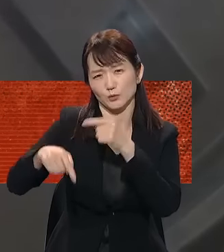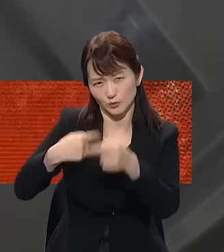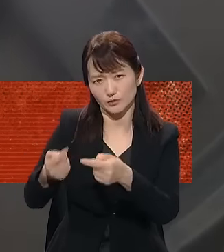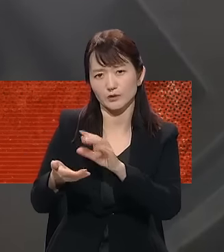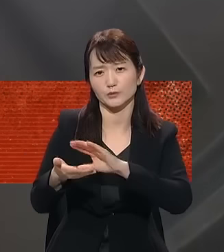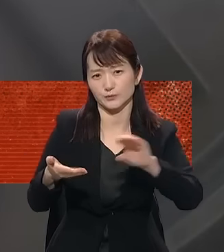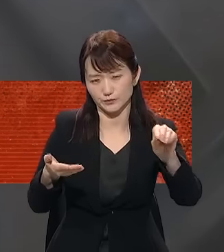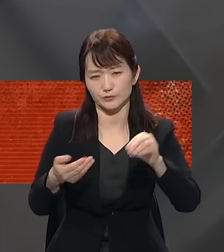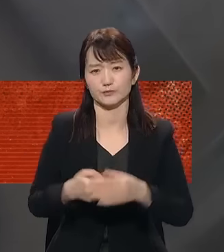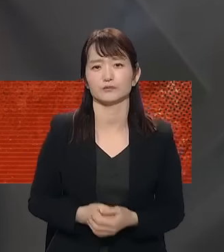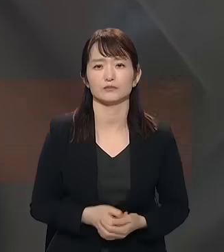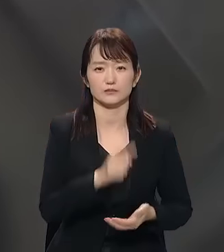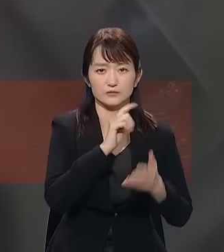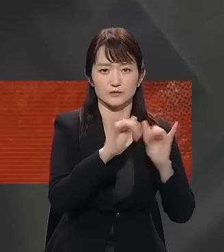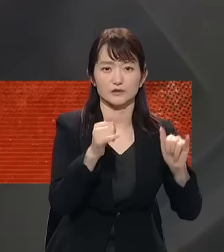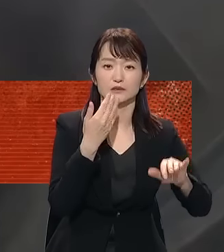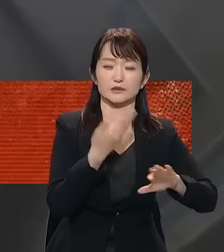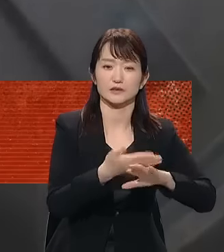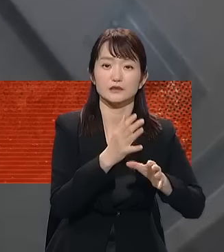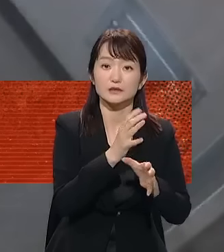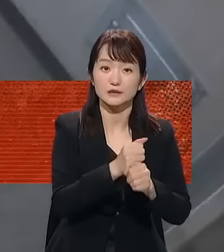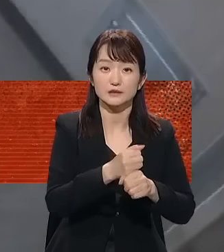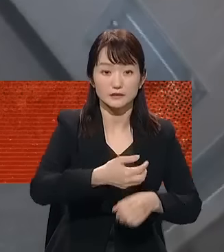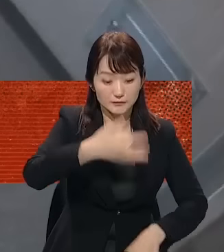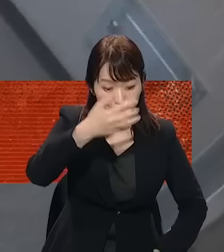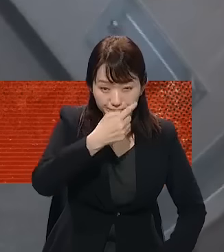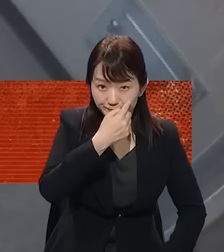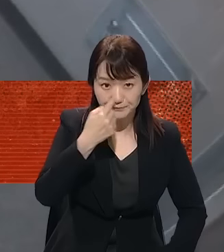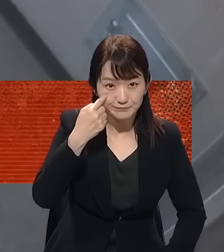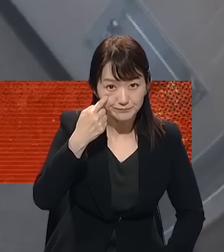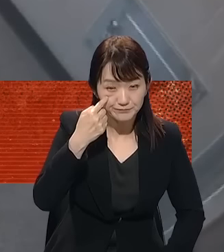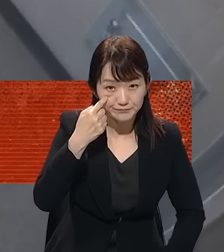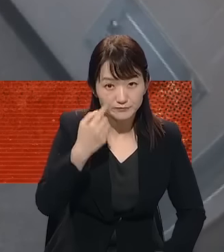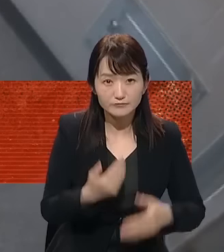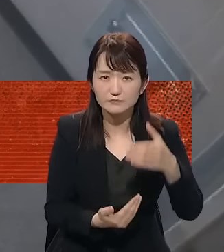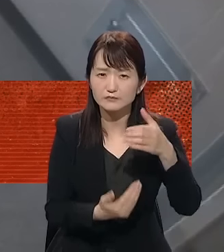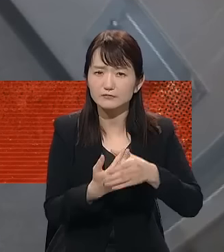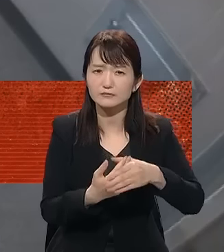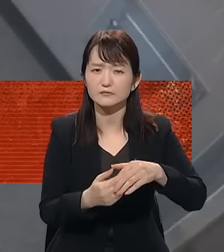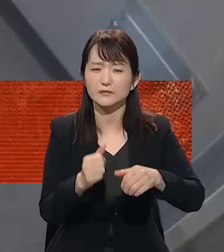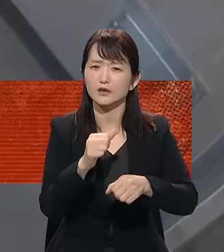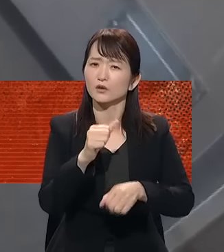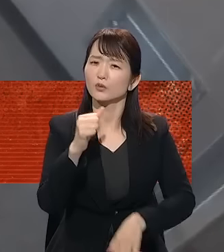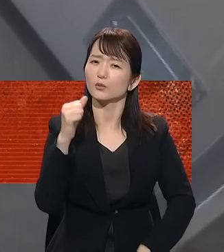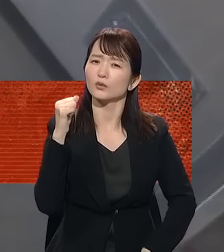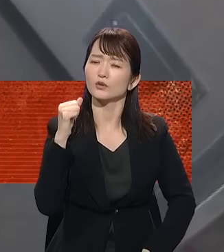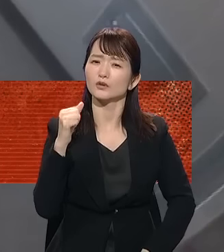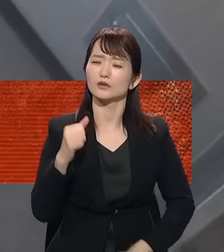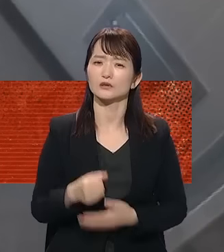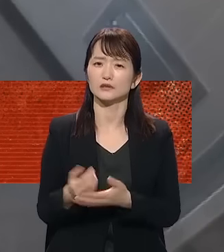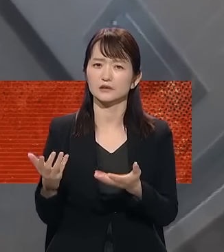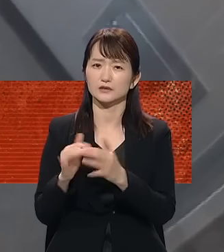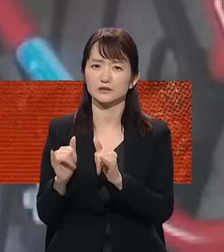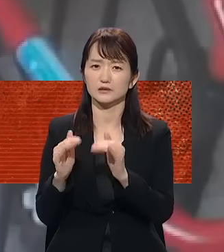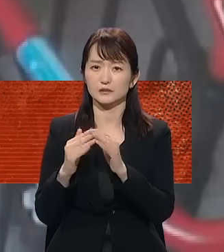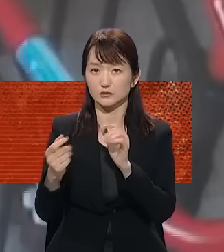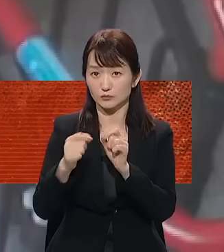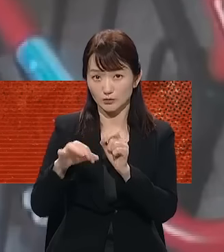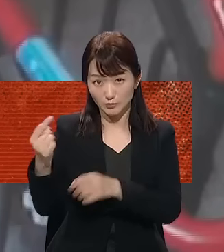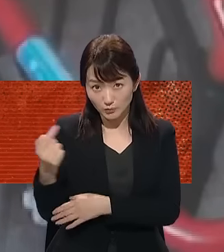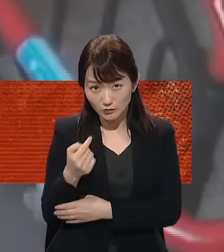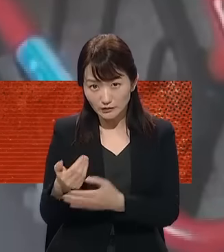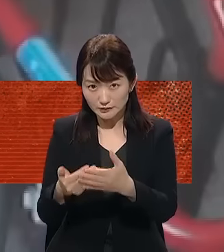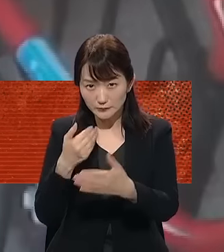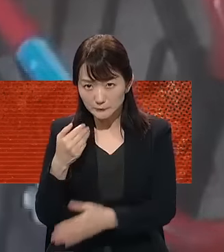게다가 제보자가 다른 날짜의 CCTV 영상들도 확인을 했는데요 사건 발생 5일 전에도 집행관이 집앞에 찾아와서 사전